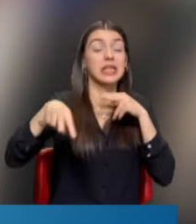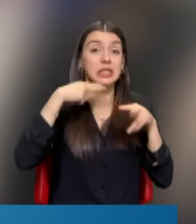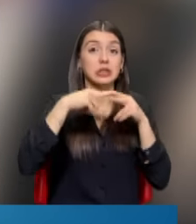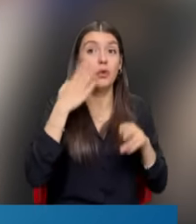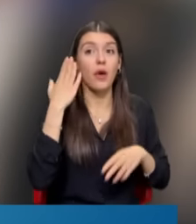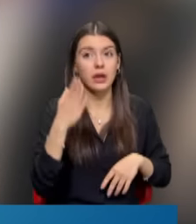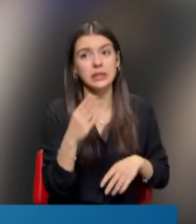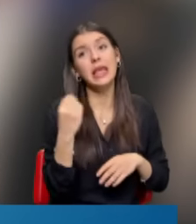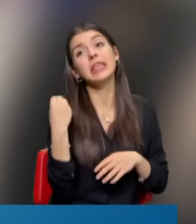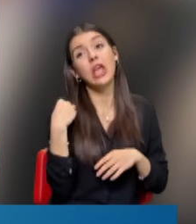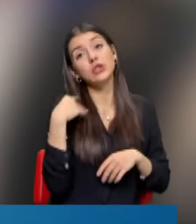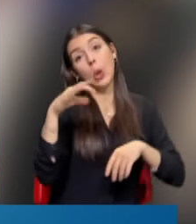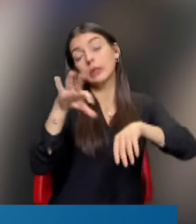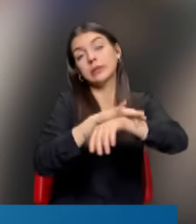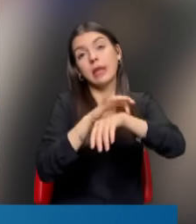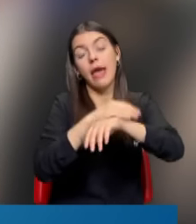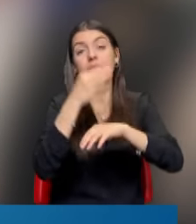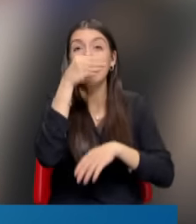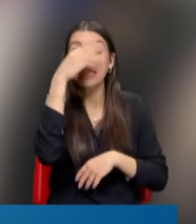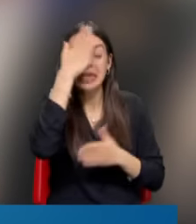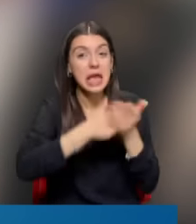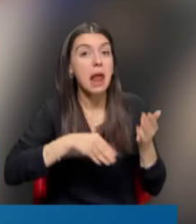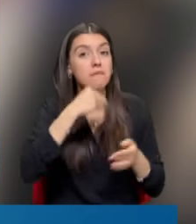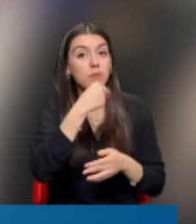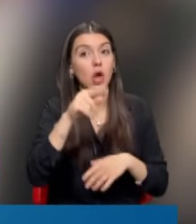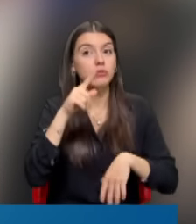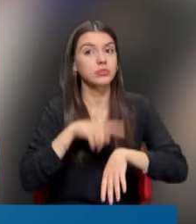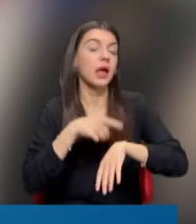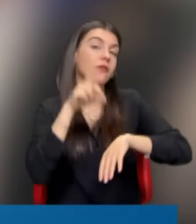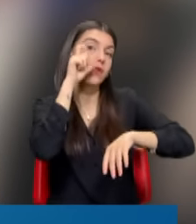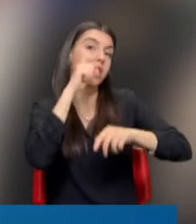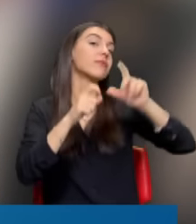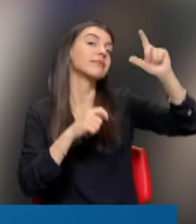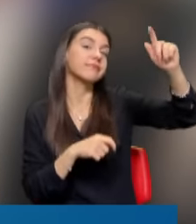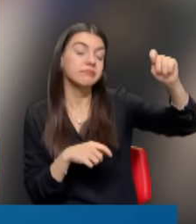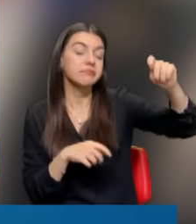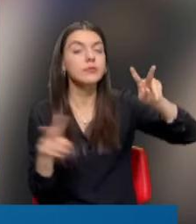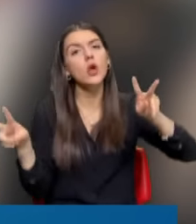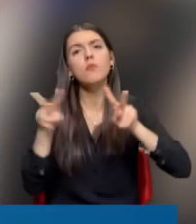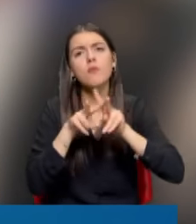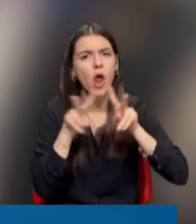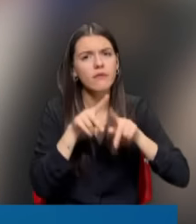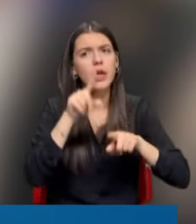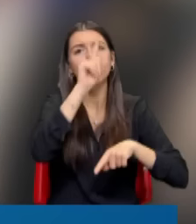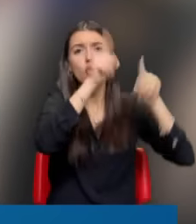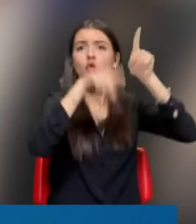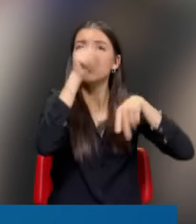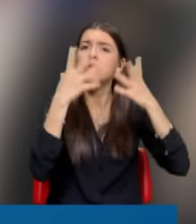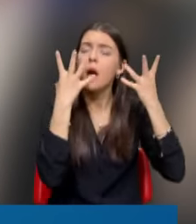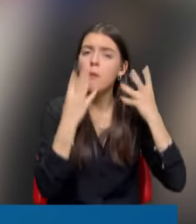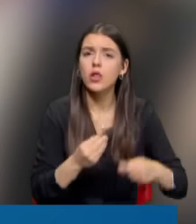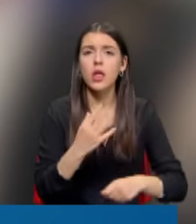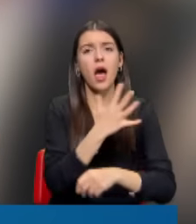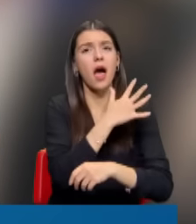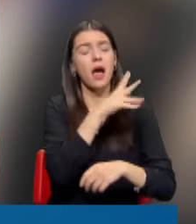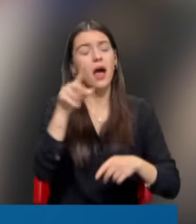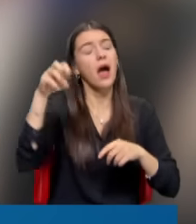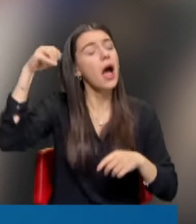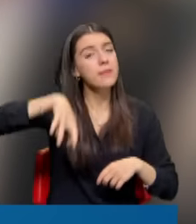Vekili Bahadır Yenişehirlioğlu'nun yarım milyon değerinde saatiyle verdiği poz. Muhalefet gündem olan AK Parti milletvekilleri